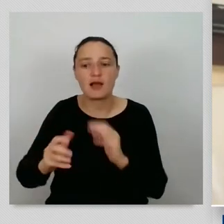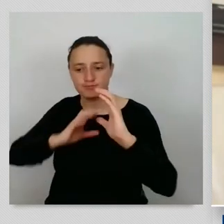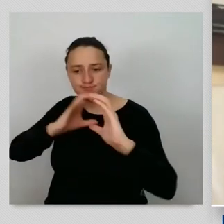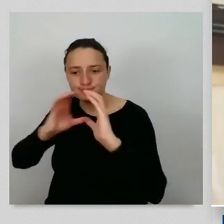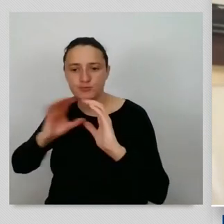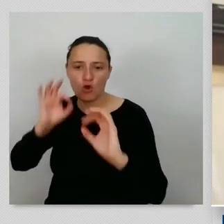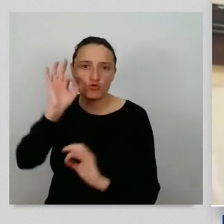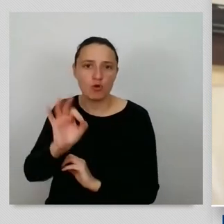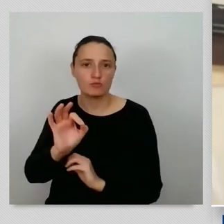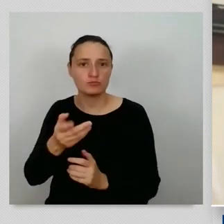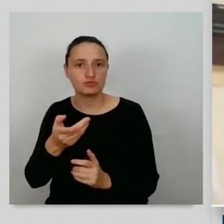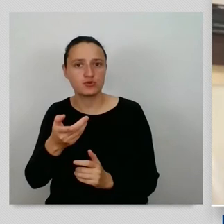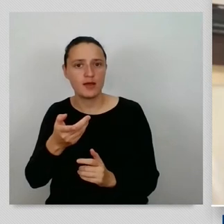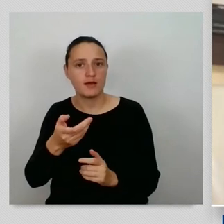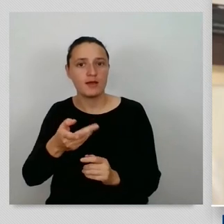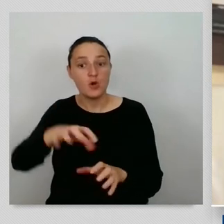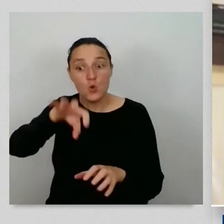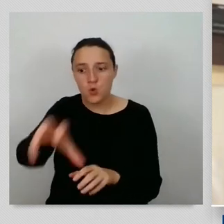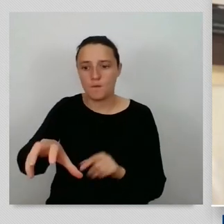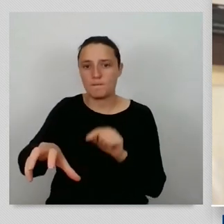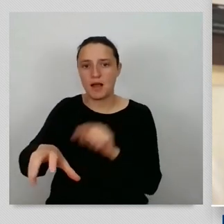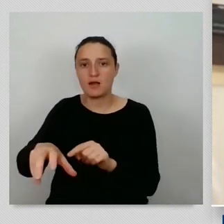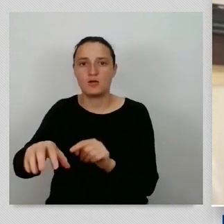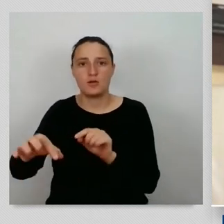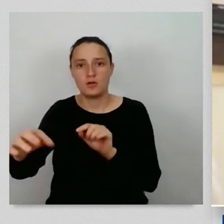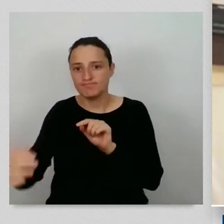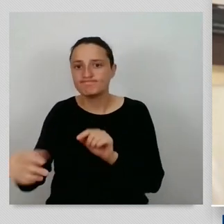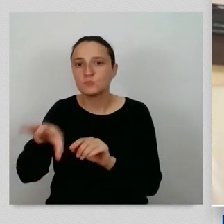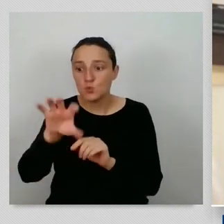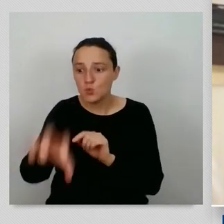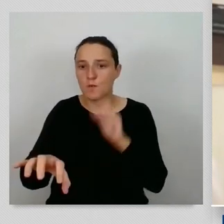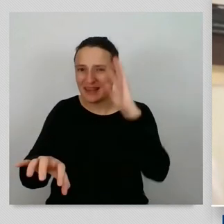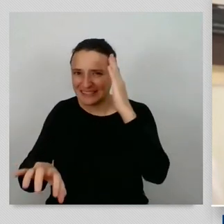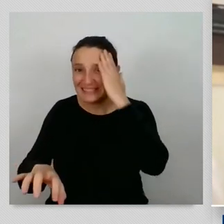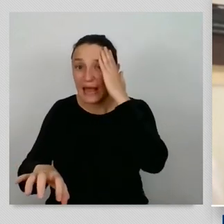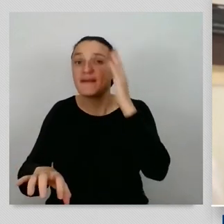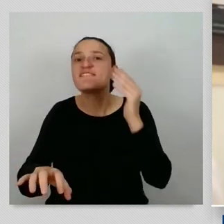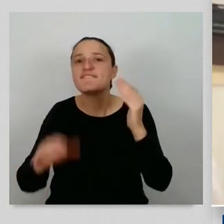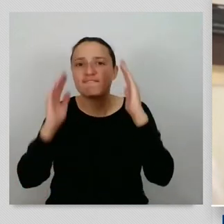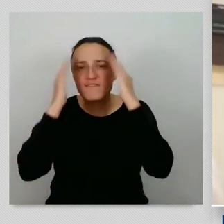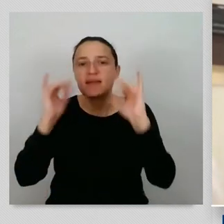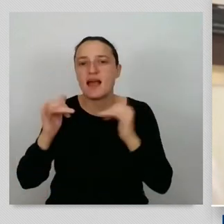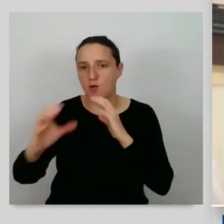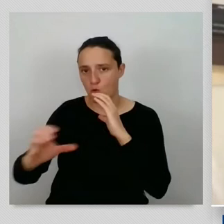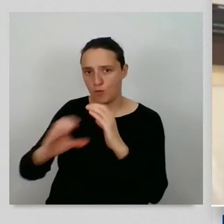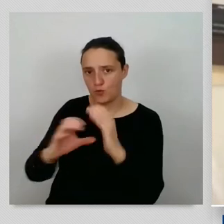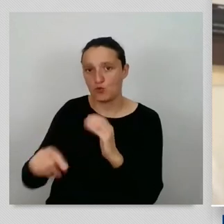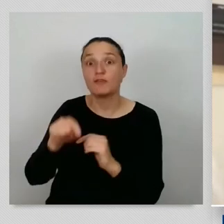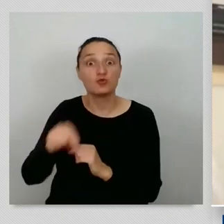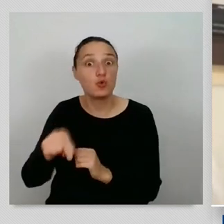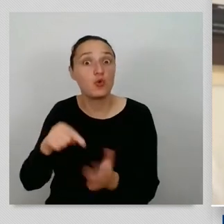z konkretnymi, z identyfikowanymi grupami, nie tylko grupami interesów,